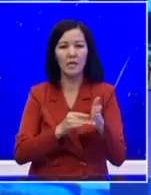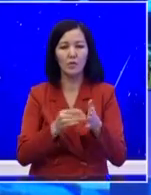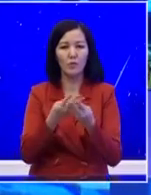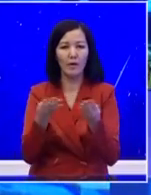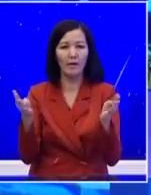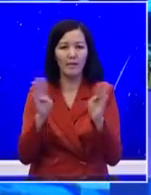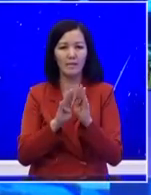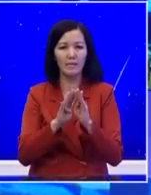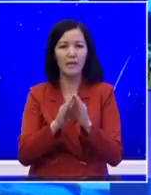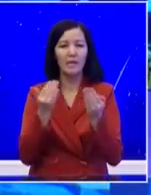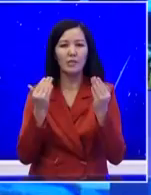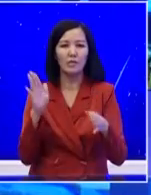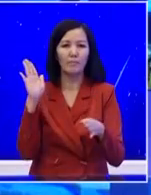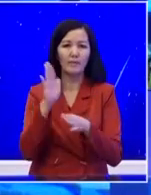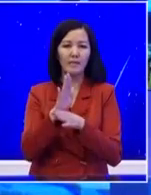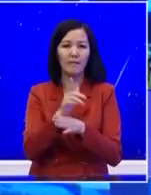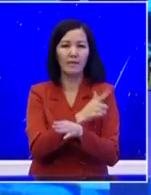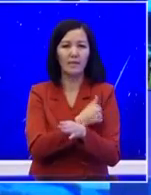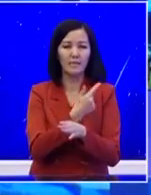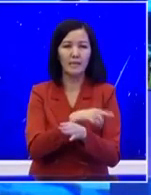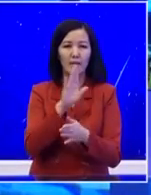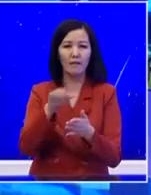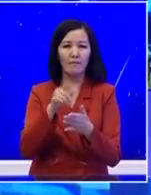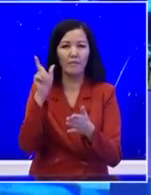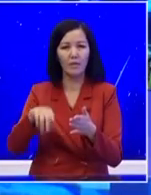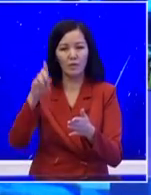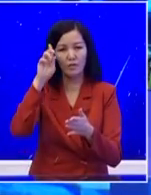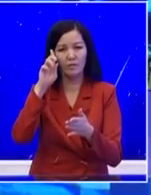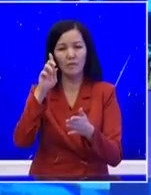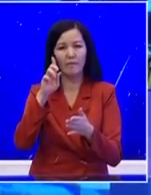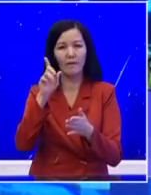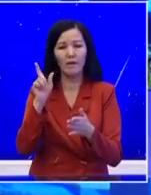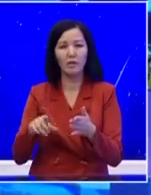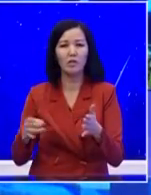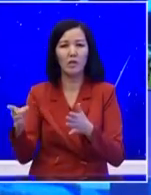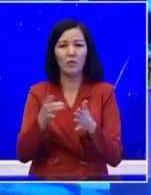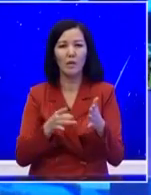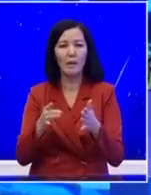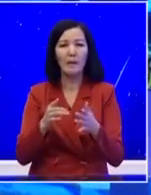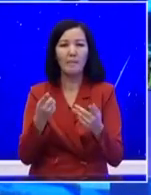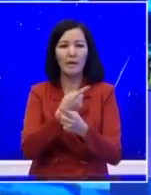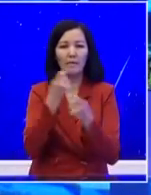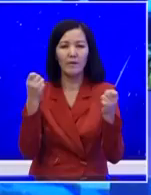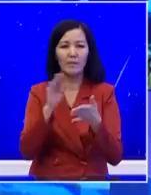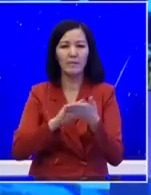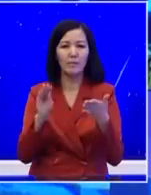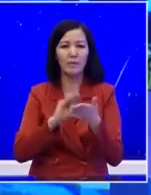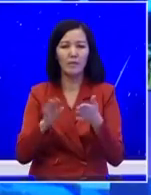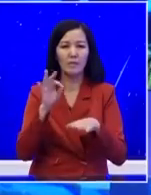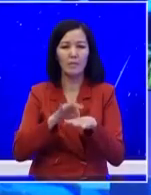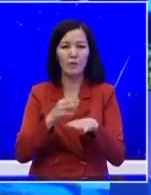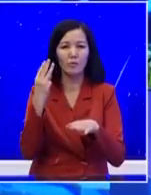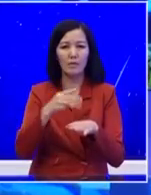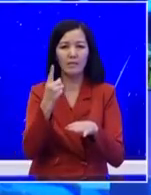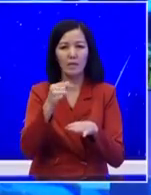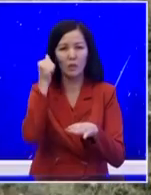ввели режим карантина. Соответствующее постановление издал главный государственный санитарный врач района. По информации пресс-службы,